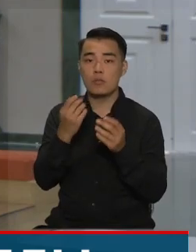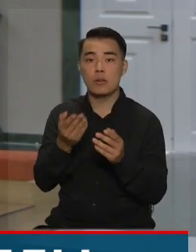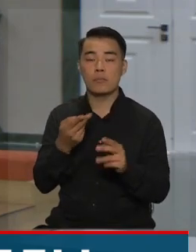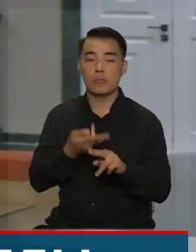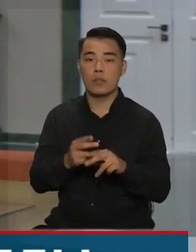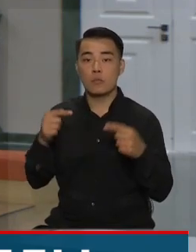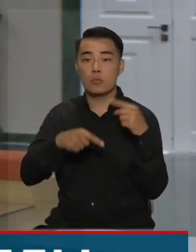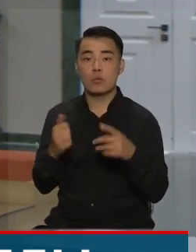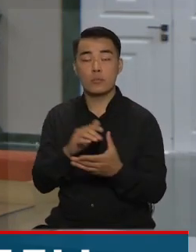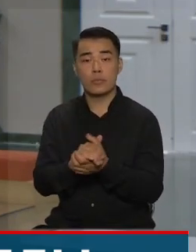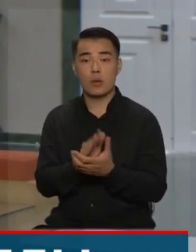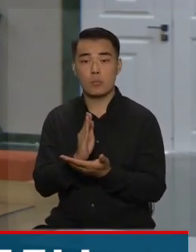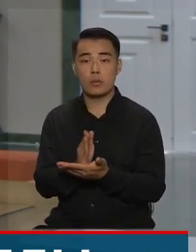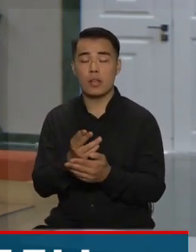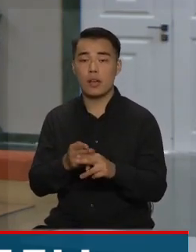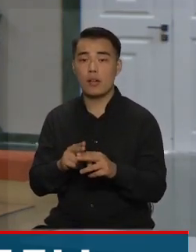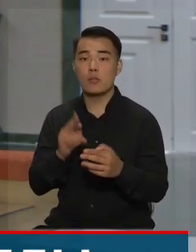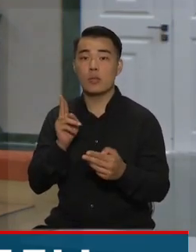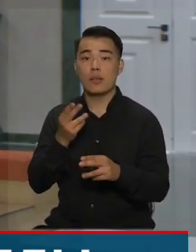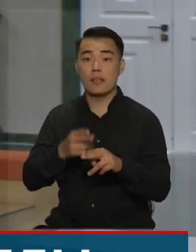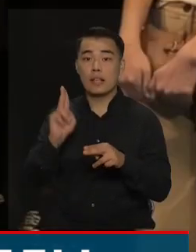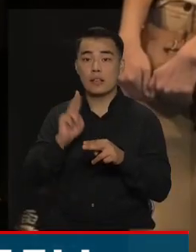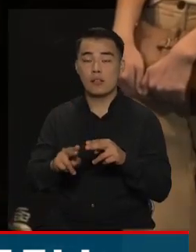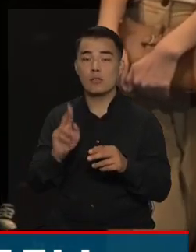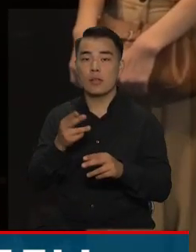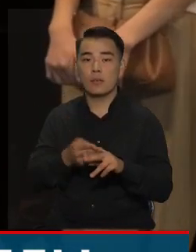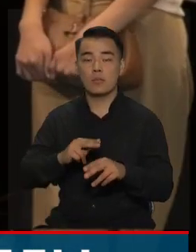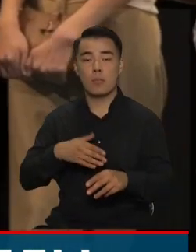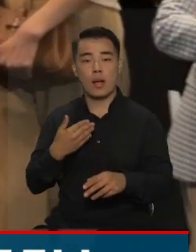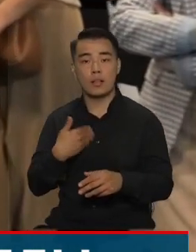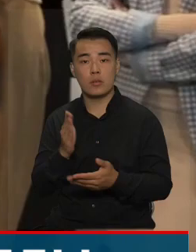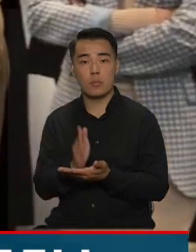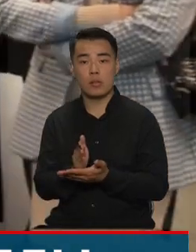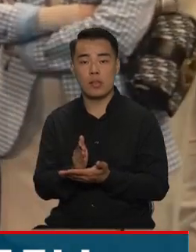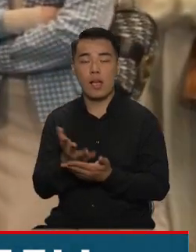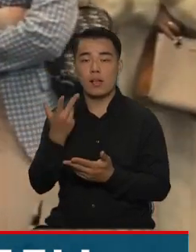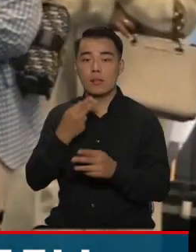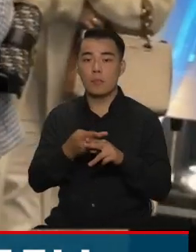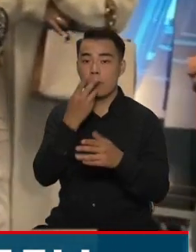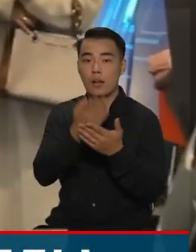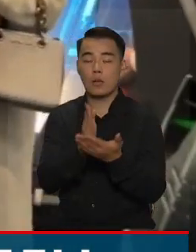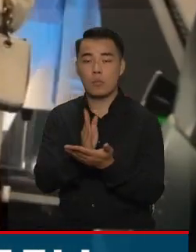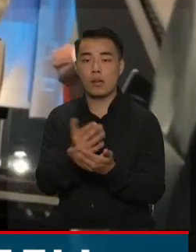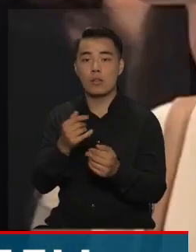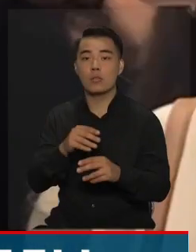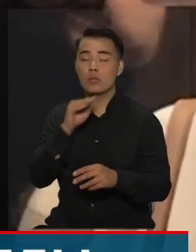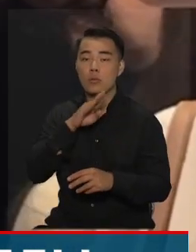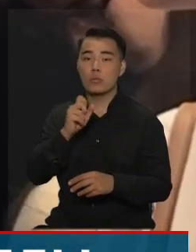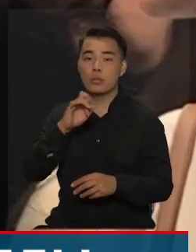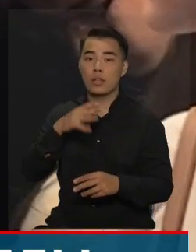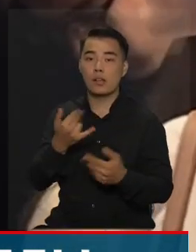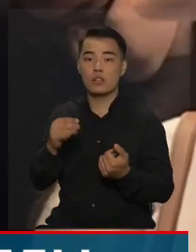Ақыры ұсына білу өнері. Міне, соны меңгергендер далада қалмайды. Алған білімді аламанда сынауда қажет. Сондықтан студенттер Жібек